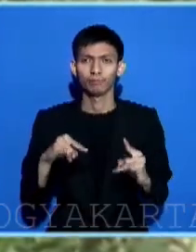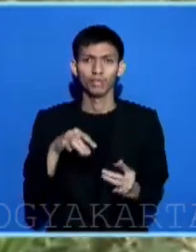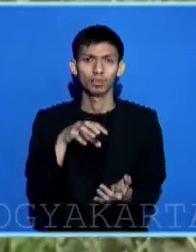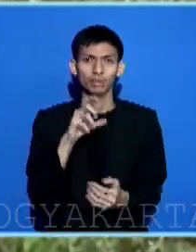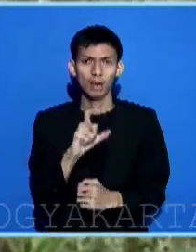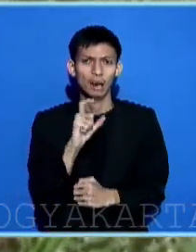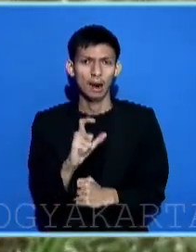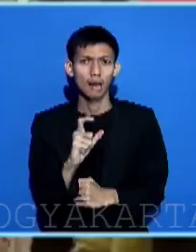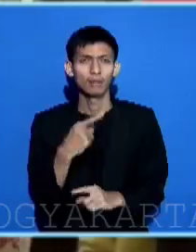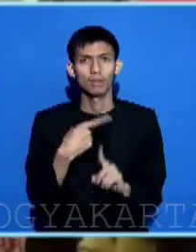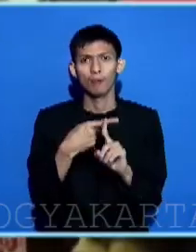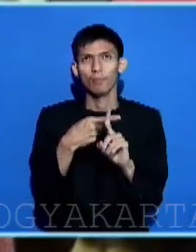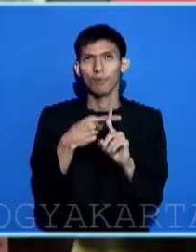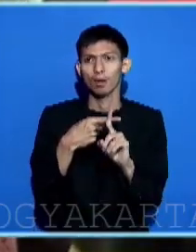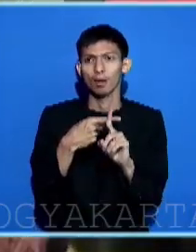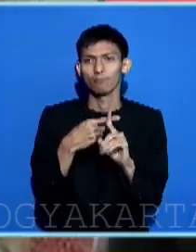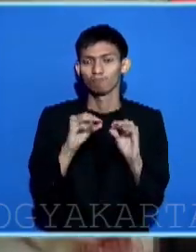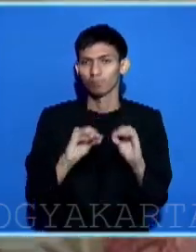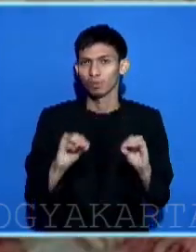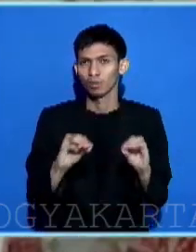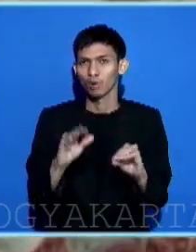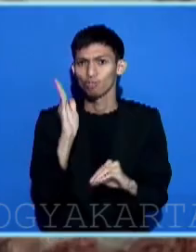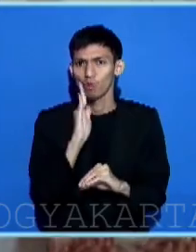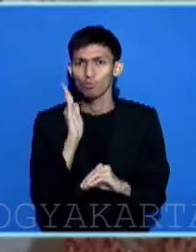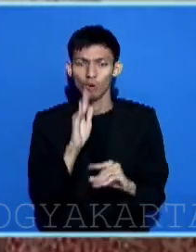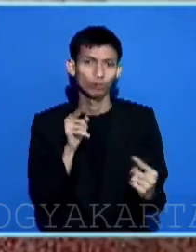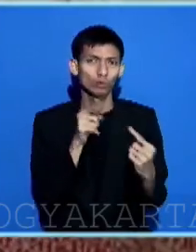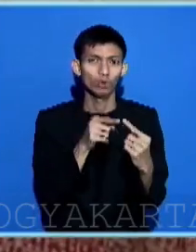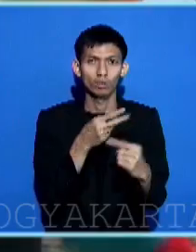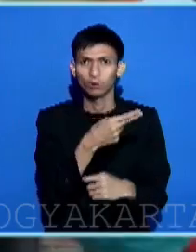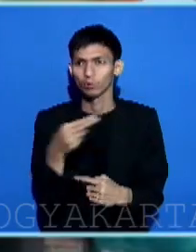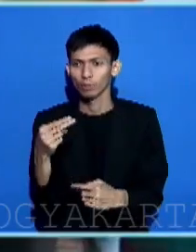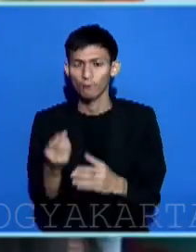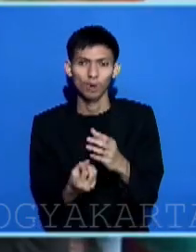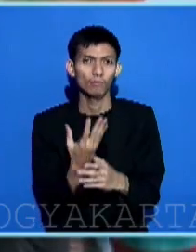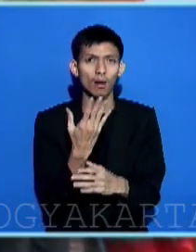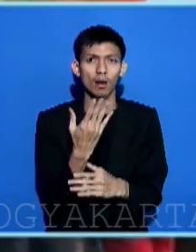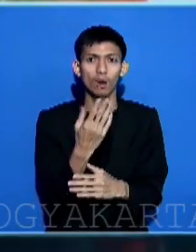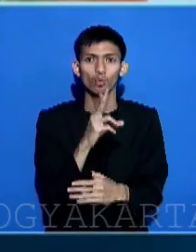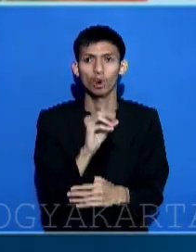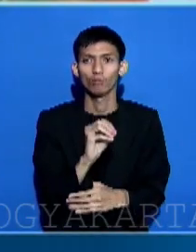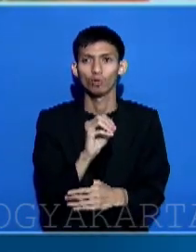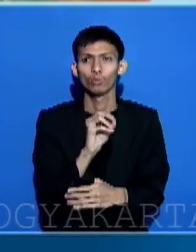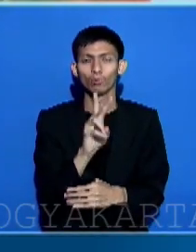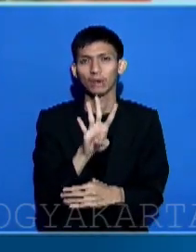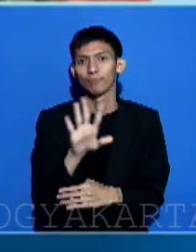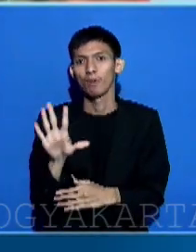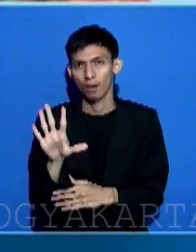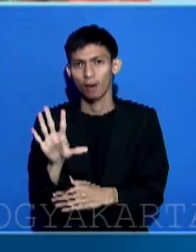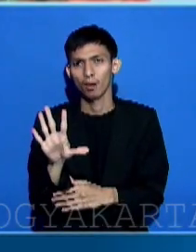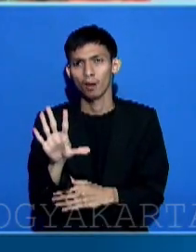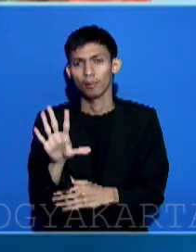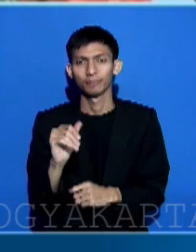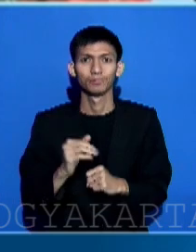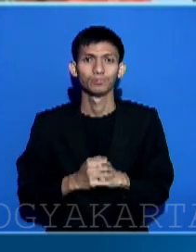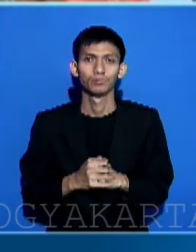memperkuat Ca tanah air guna menyongsongonesia emas ini merupakan kontribusi yang luar biasa e